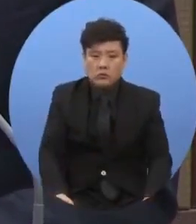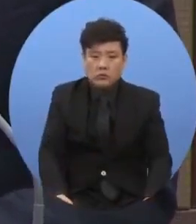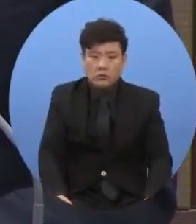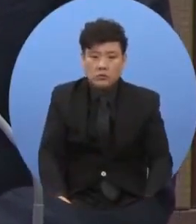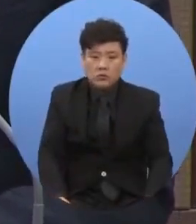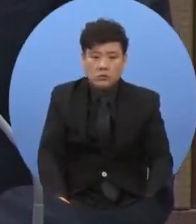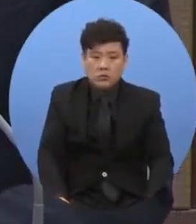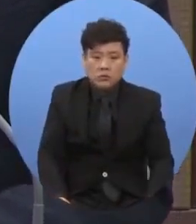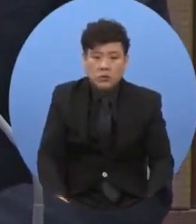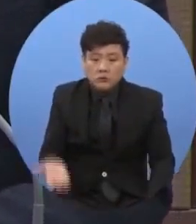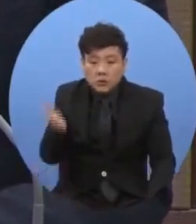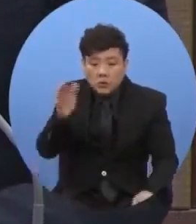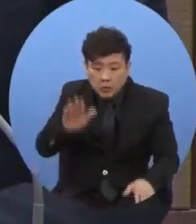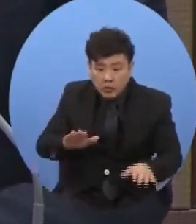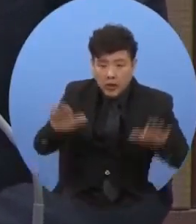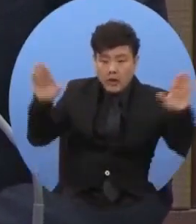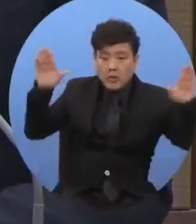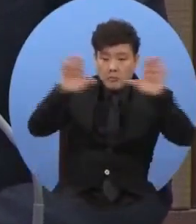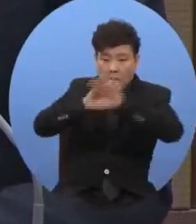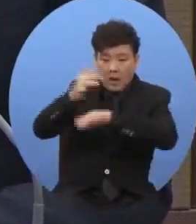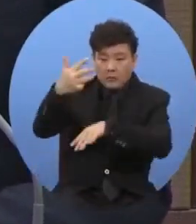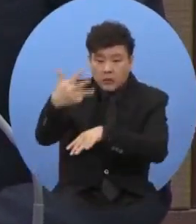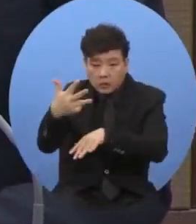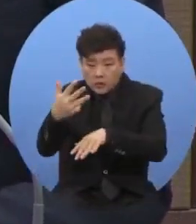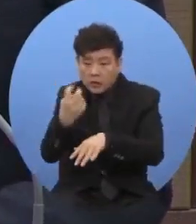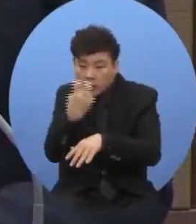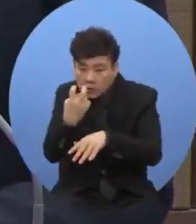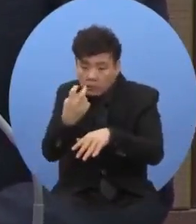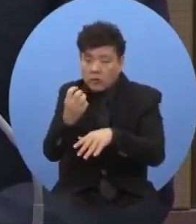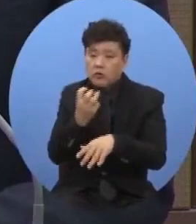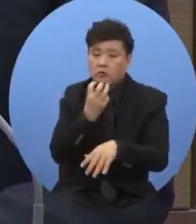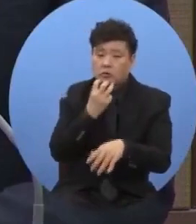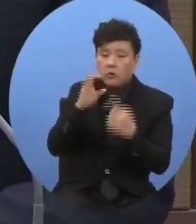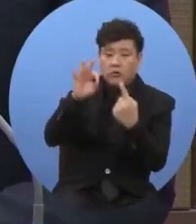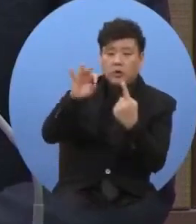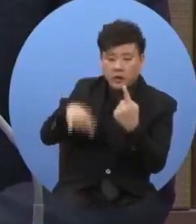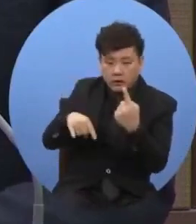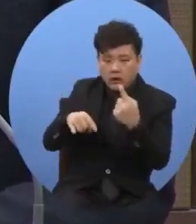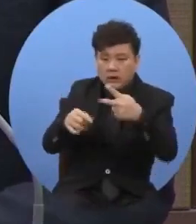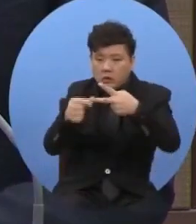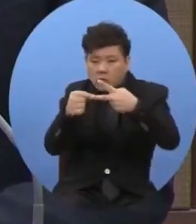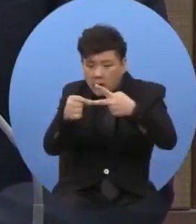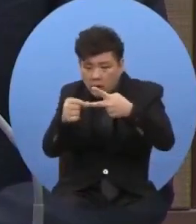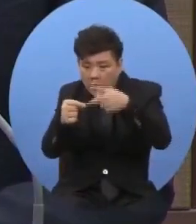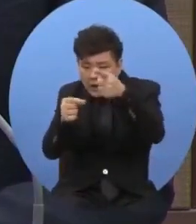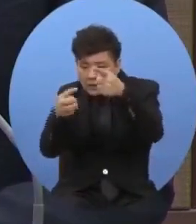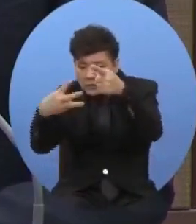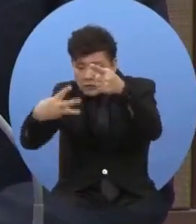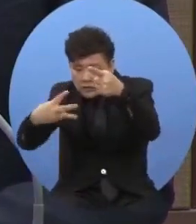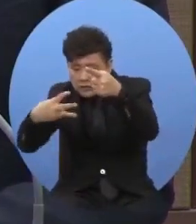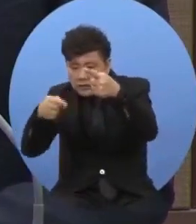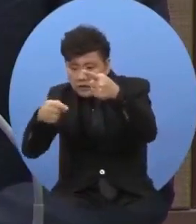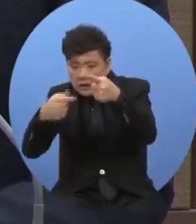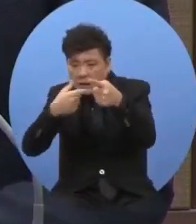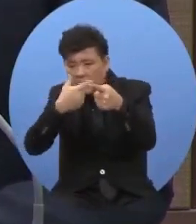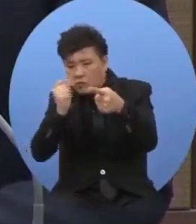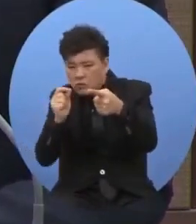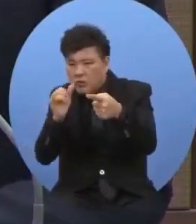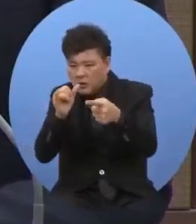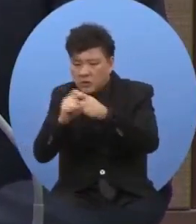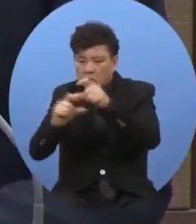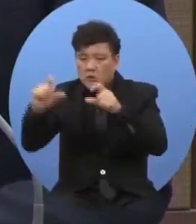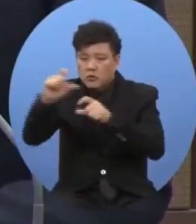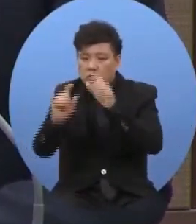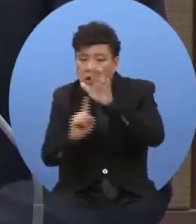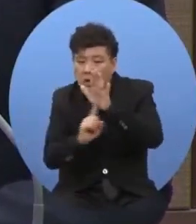전국에서 선도적으로 이미 작동하고 있고요. 3시에 지금 저희가 좀 부족함이 있어서 저희가 오늘 추가 모집에 들어가고